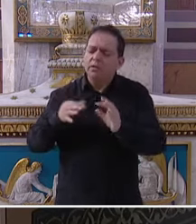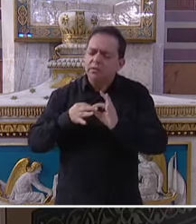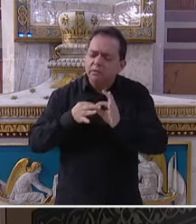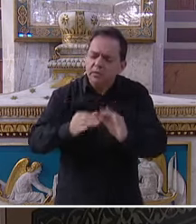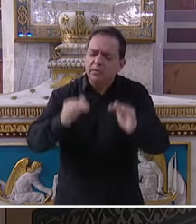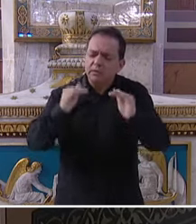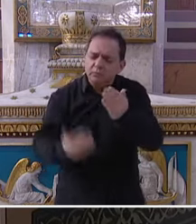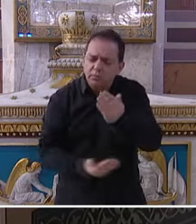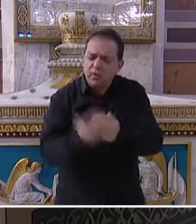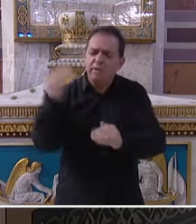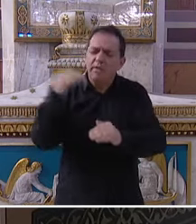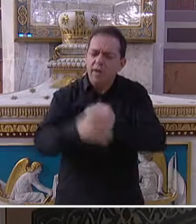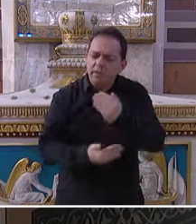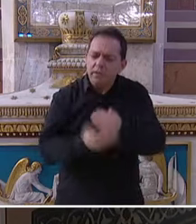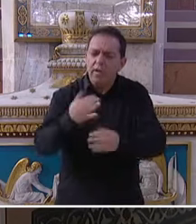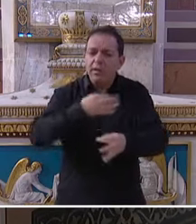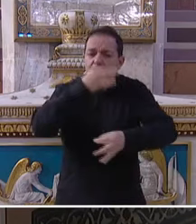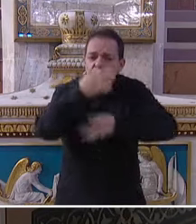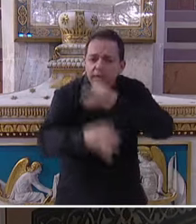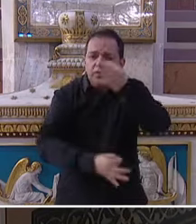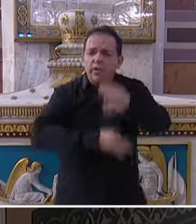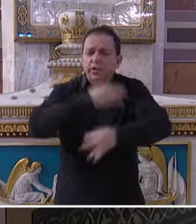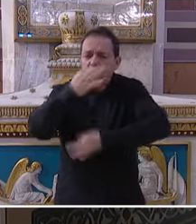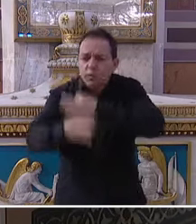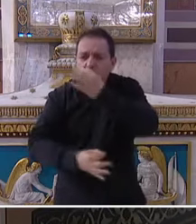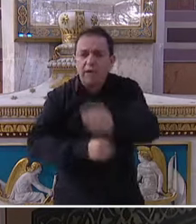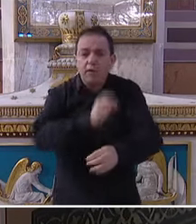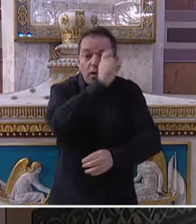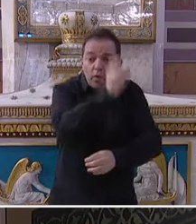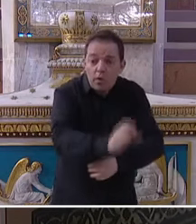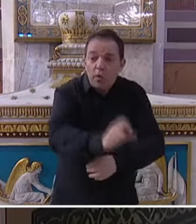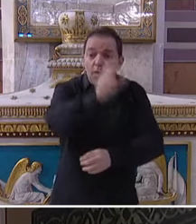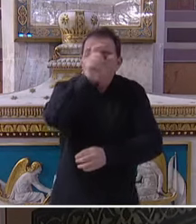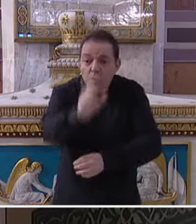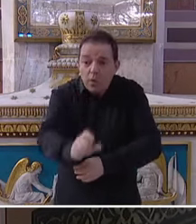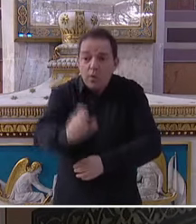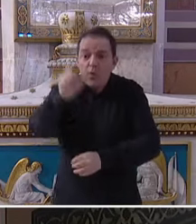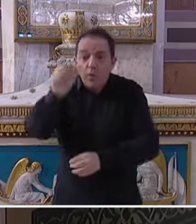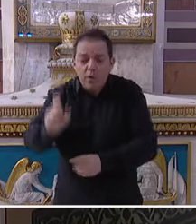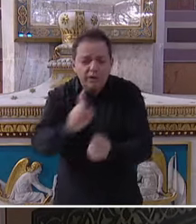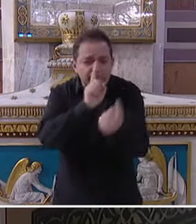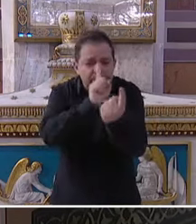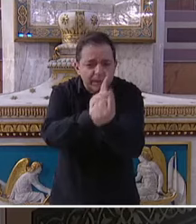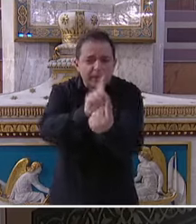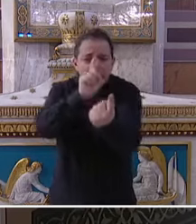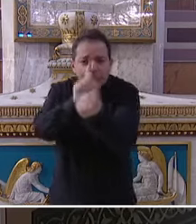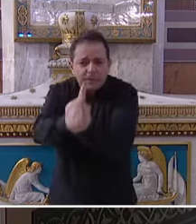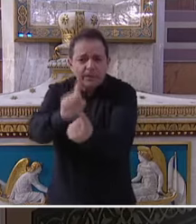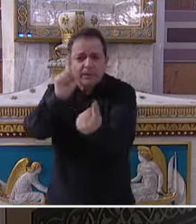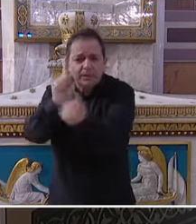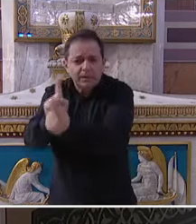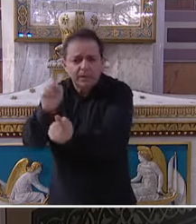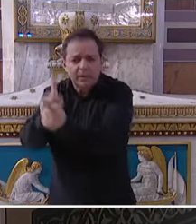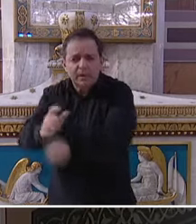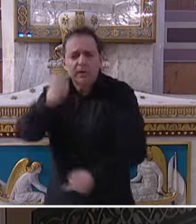και ημέρα νουθετών ένα έκαστον μεταδακρύων. Μπορείτε